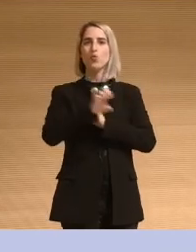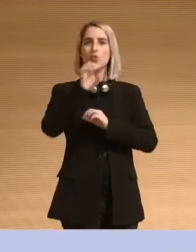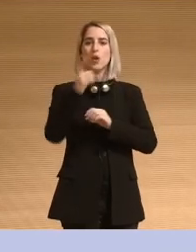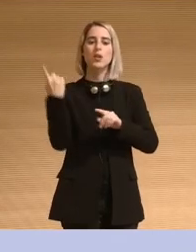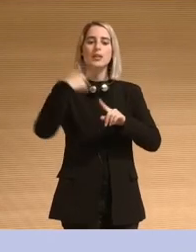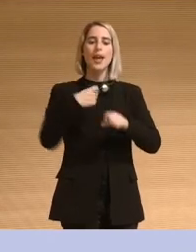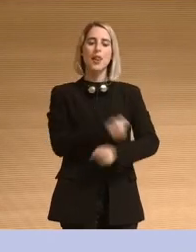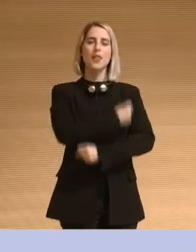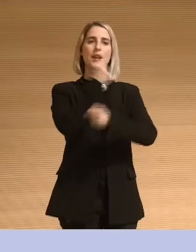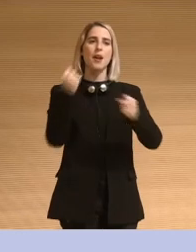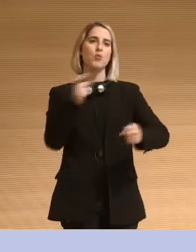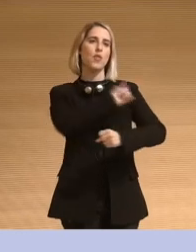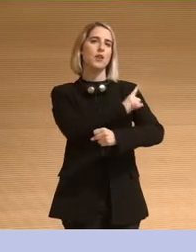δεξιοτήτων».